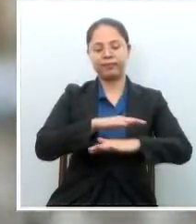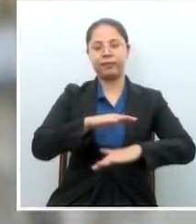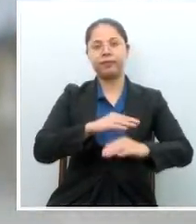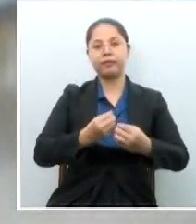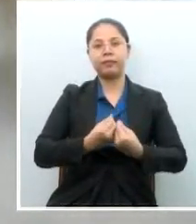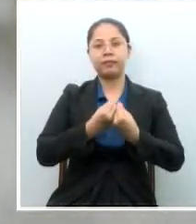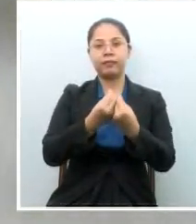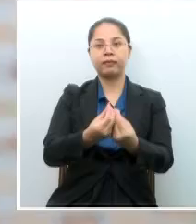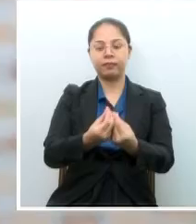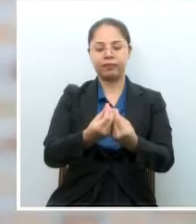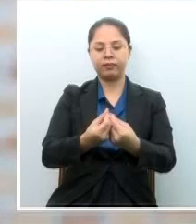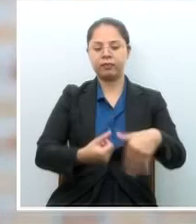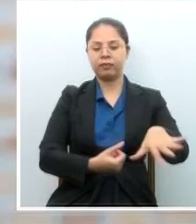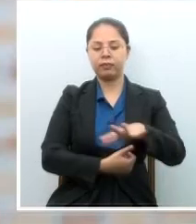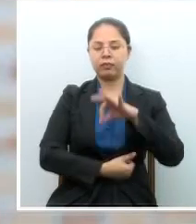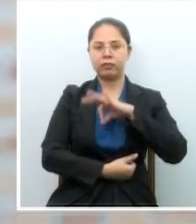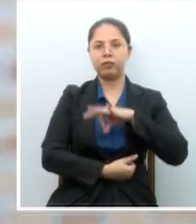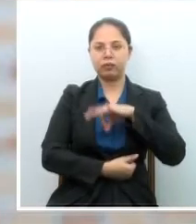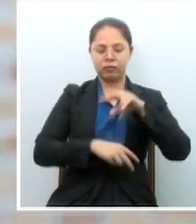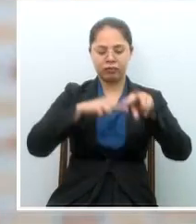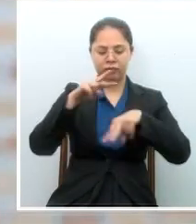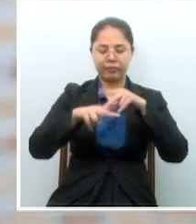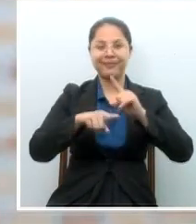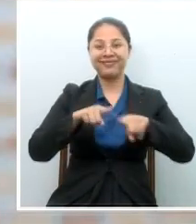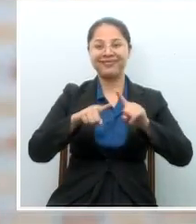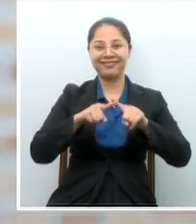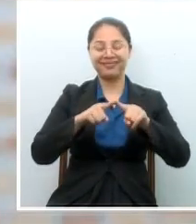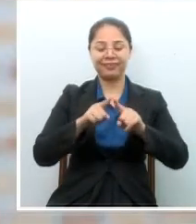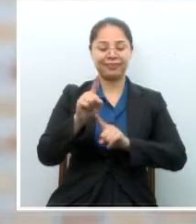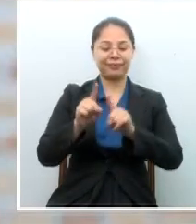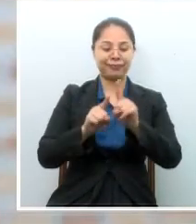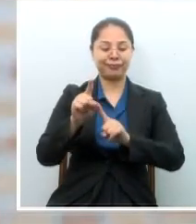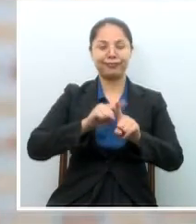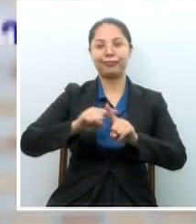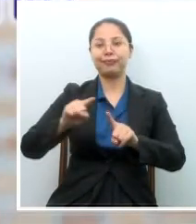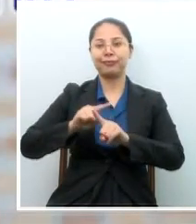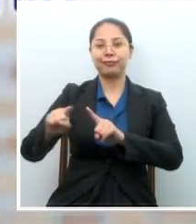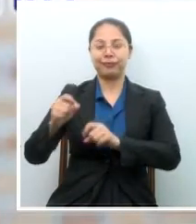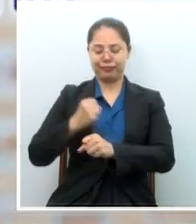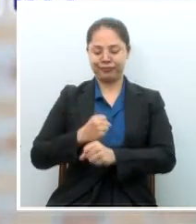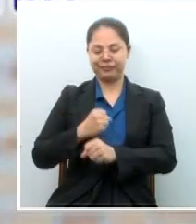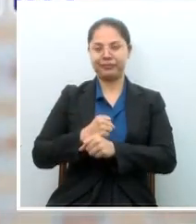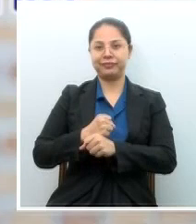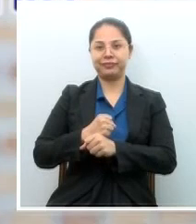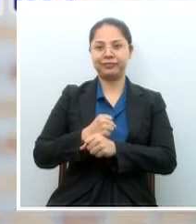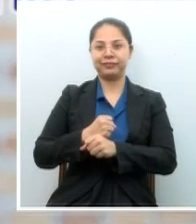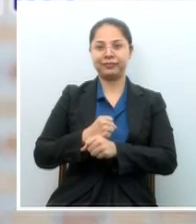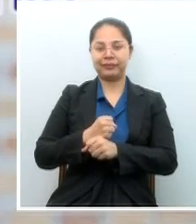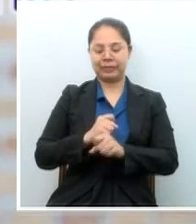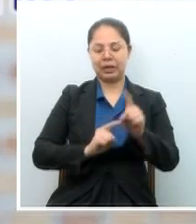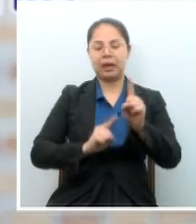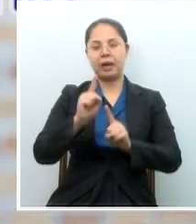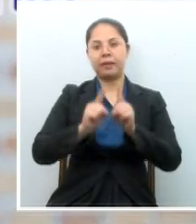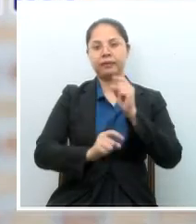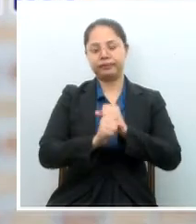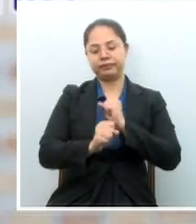มื่อได้หลักฐานที่แน่ชัดจากการตรวจสอบจากการแยกแยะที่หลากหลายมาแล้วนั้นนะคะเราก็นำมาประเมินค่